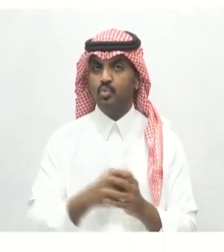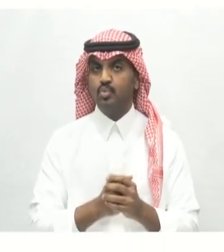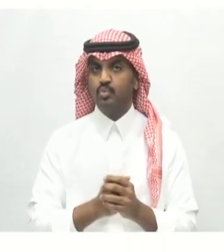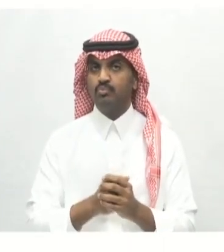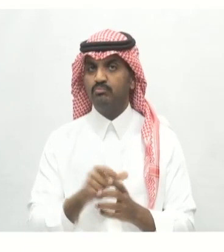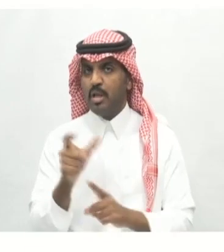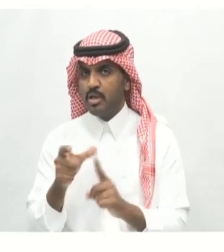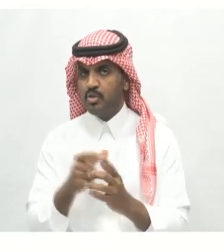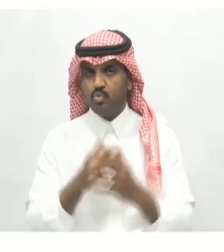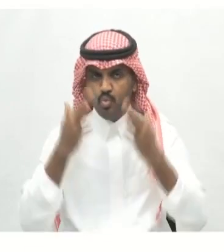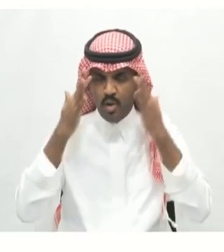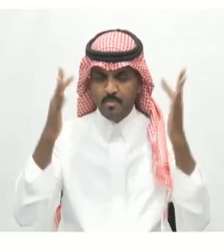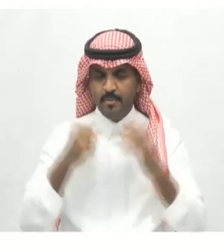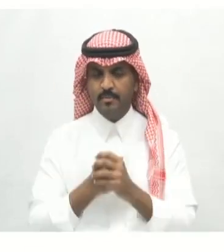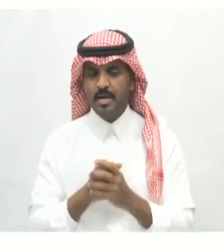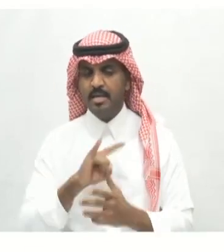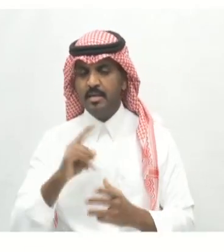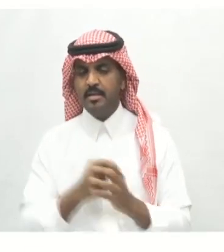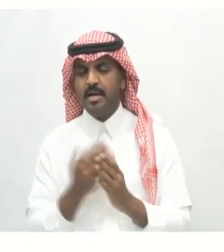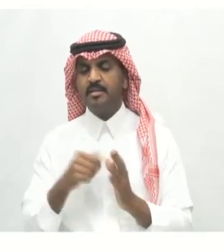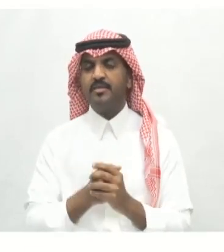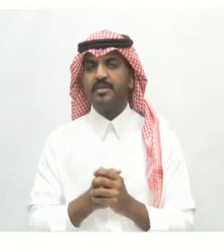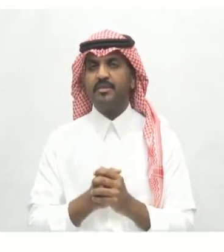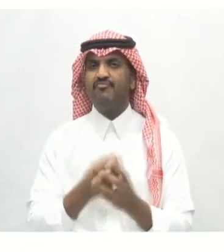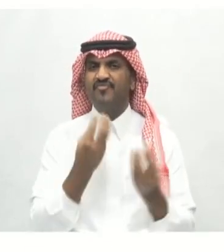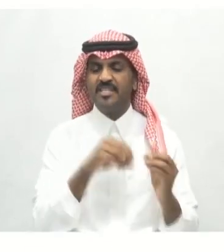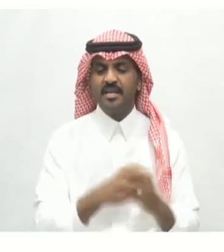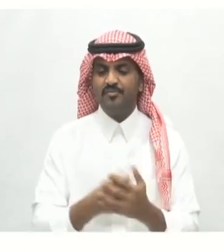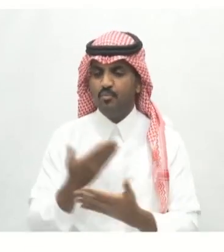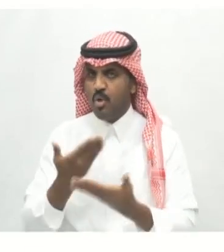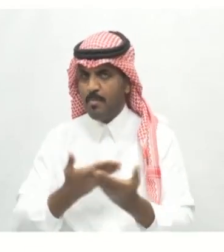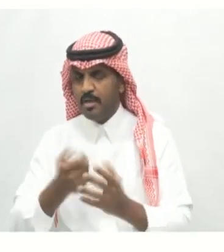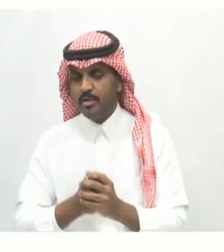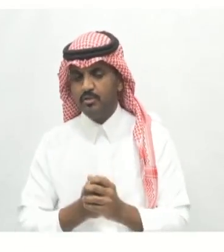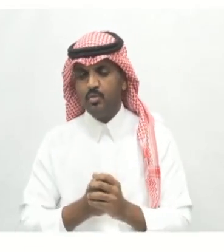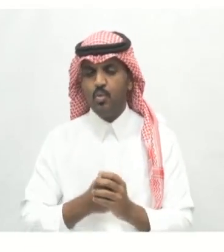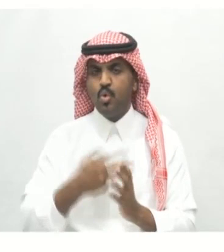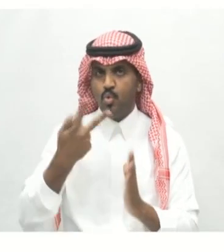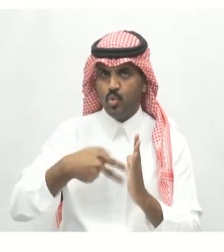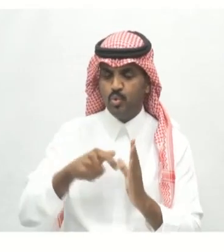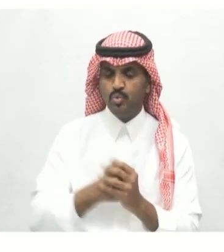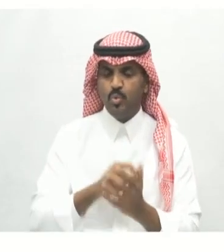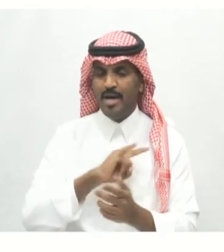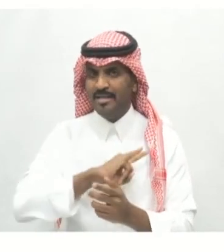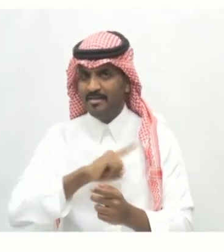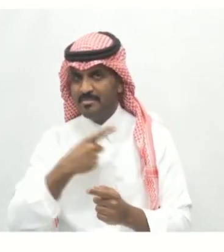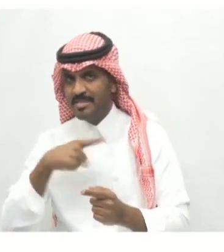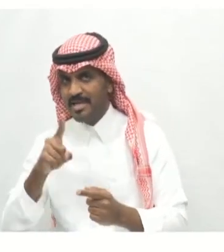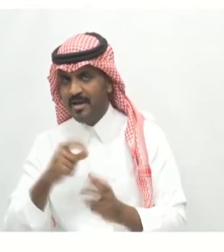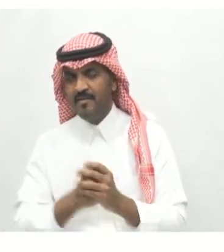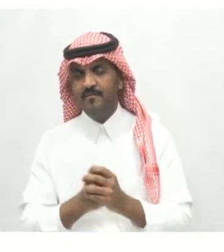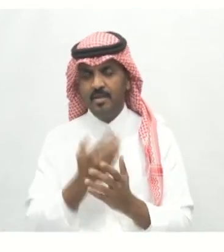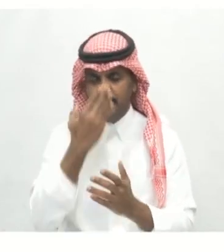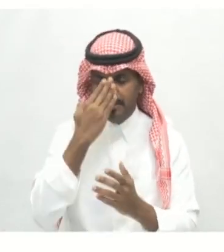العلماء الى ان النهي يقتضي الفساد في المعاملات والعقود وعدم الصحه في